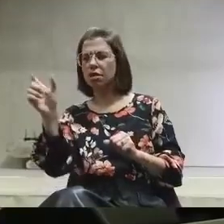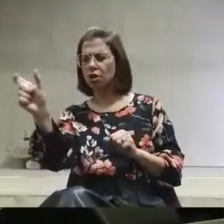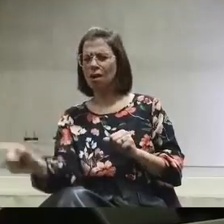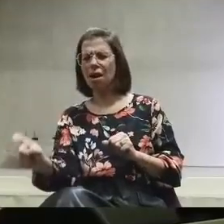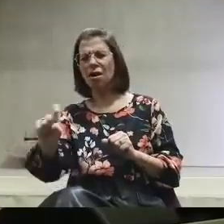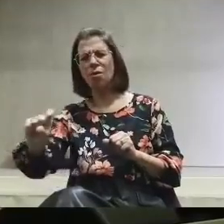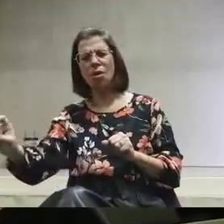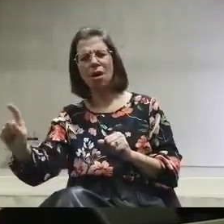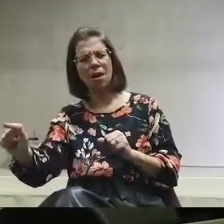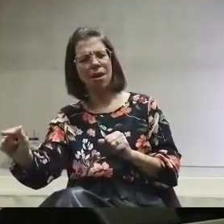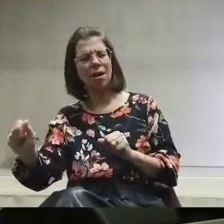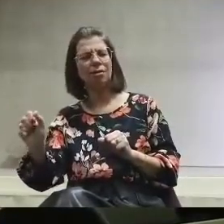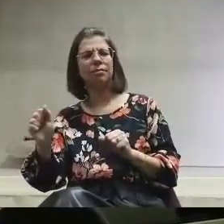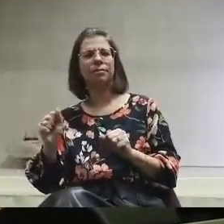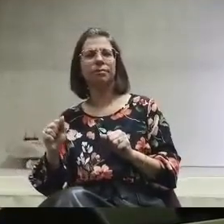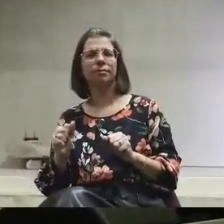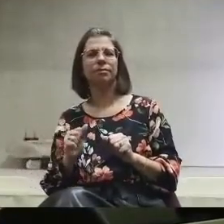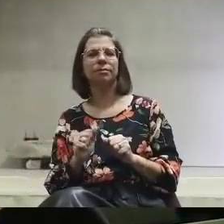croix.